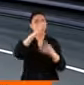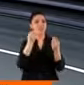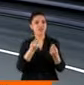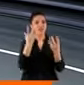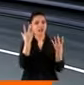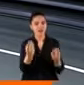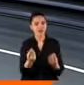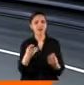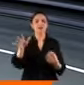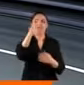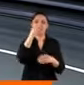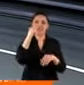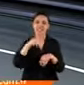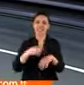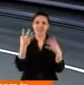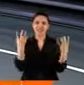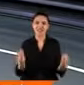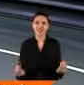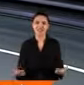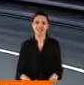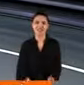güzelleşine bir kez daha ikna olacaksınız.